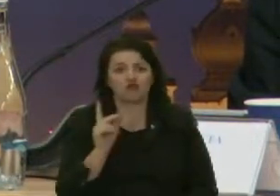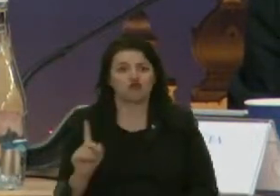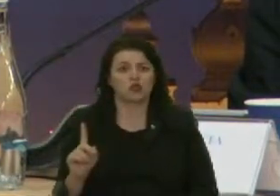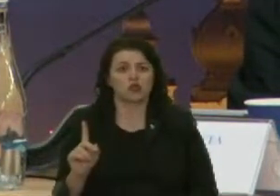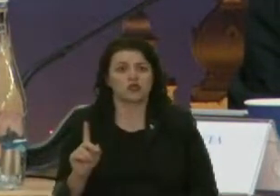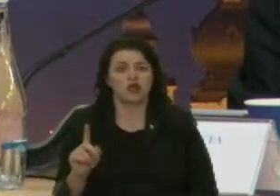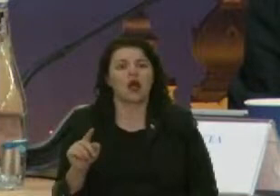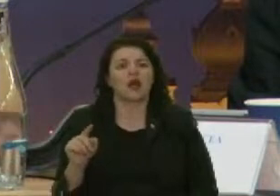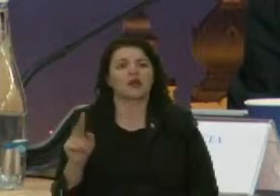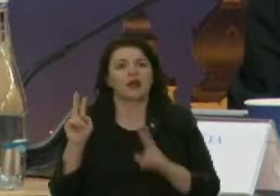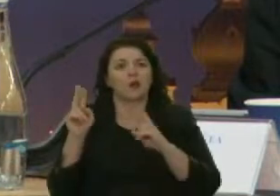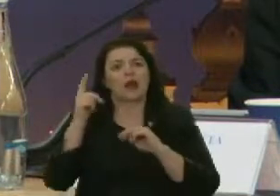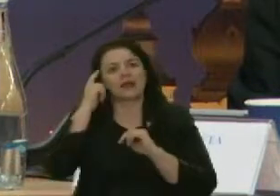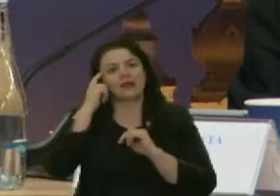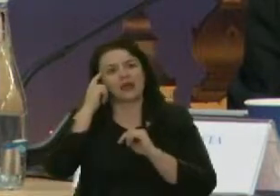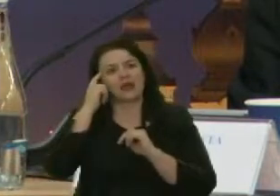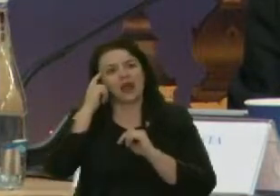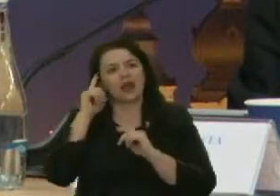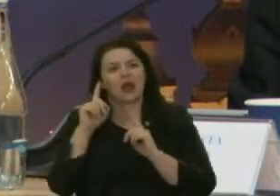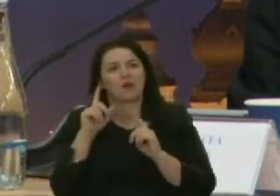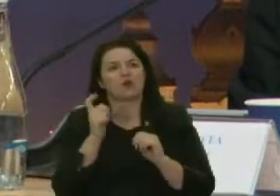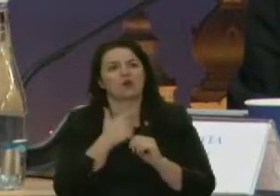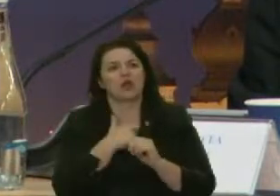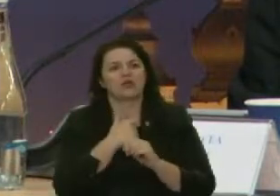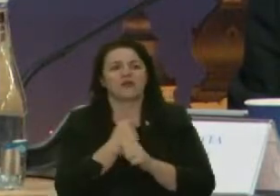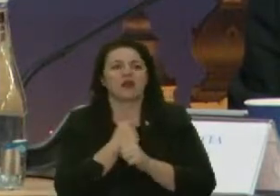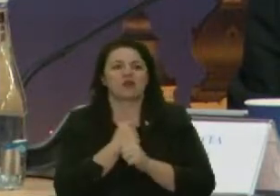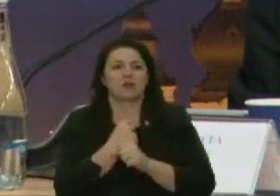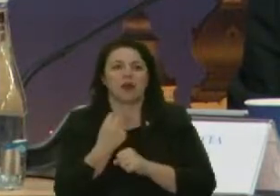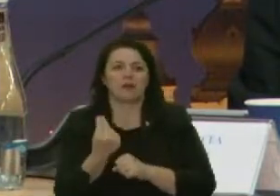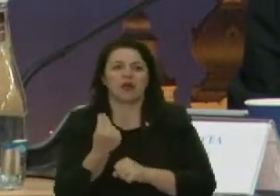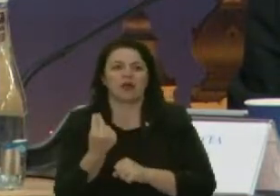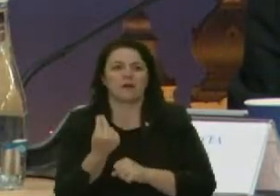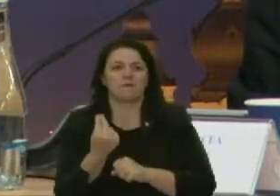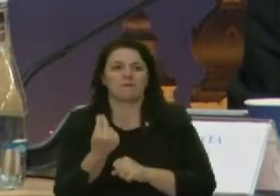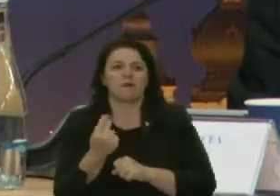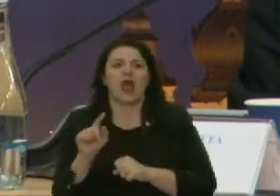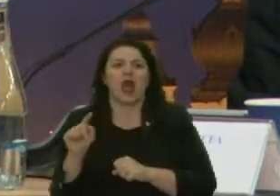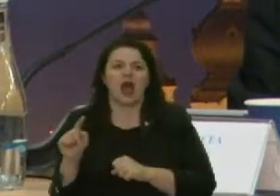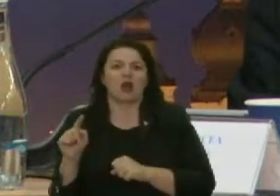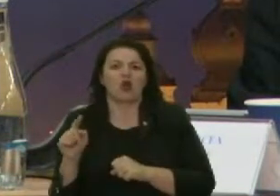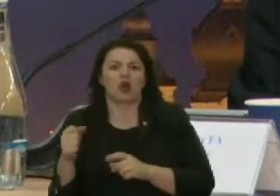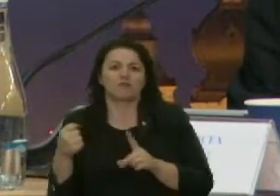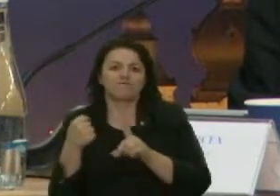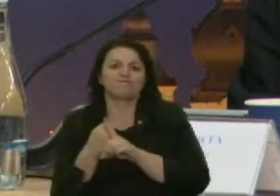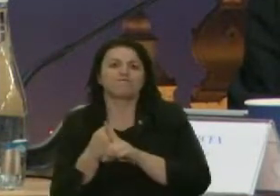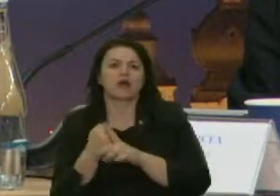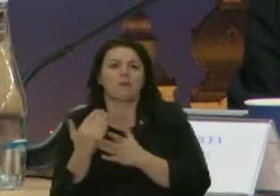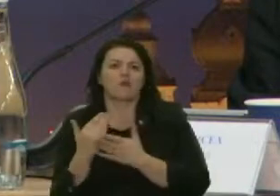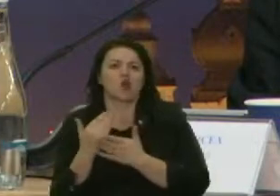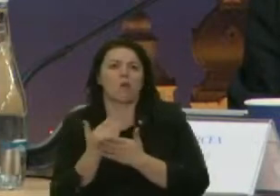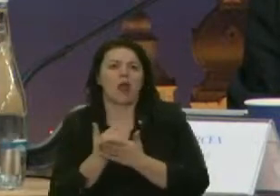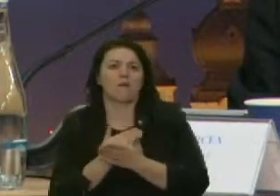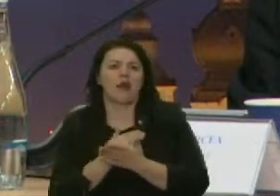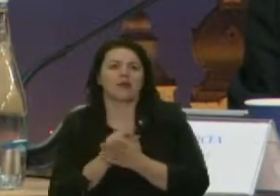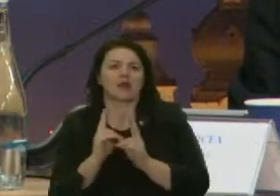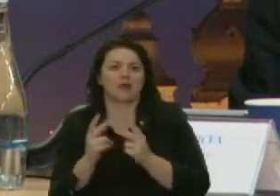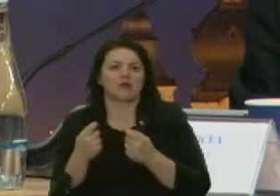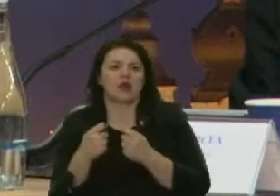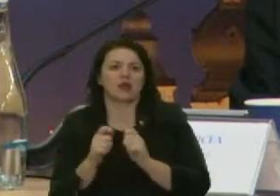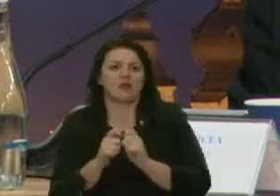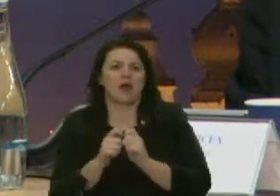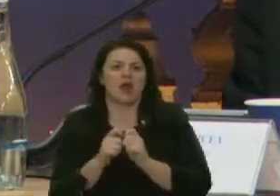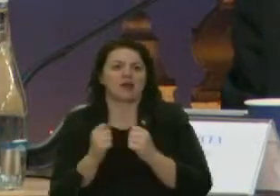și acolo trebuie gândit Dacă puteam și pe legea asta o fi făcut mai rep dar nu se poate pentru că acolo ei se izbesc de probleme pentru că ei trebuie să încheie dacă au